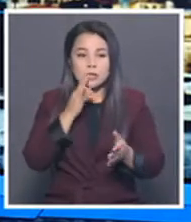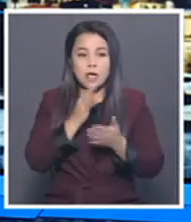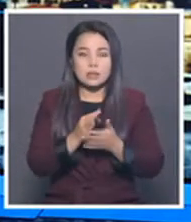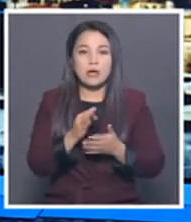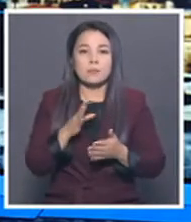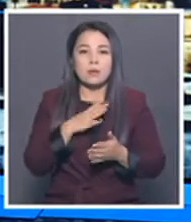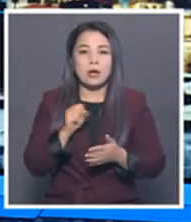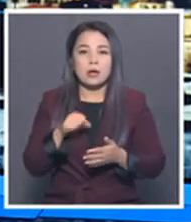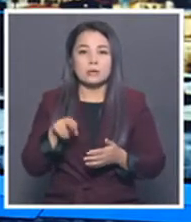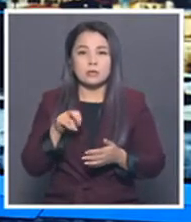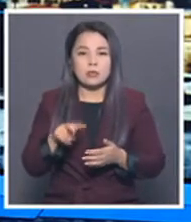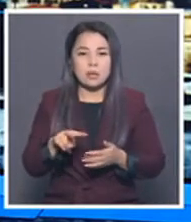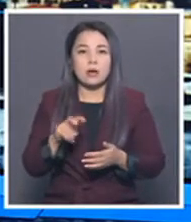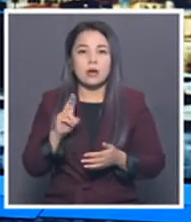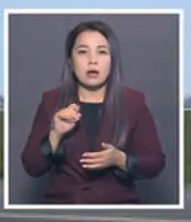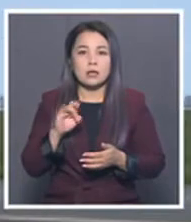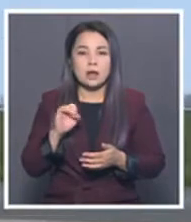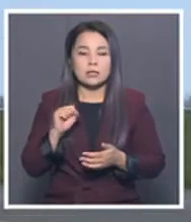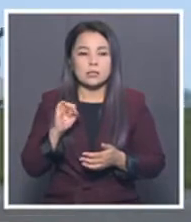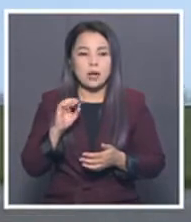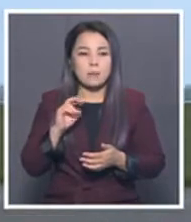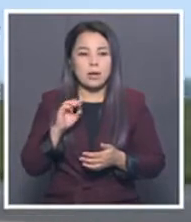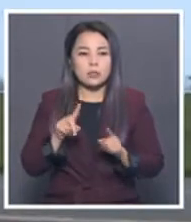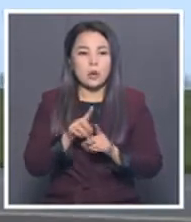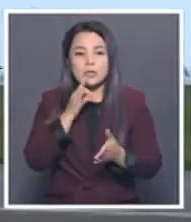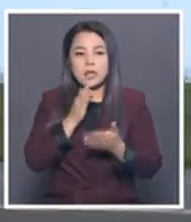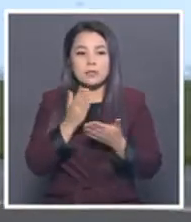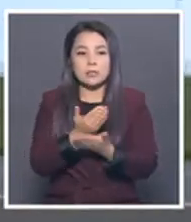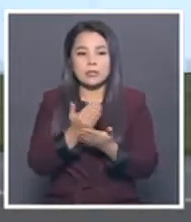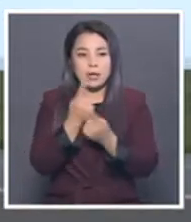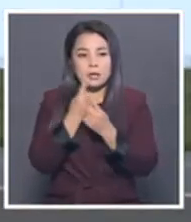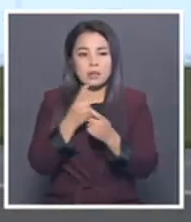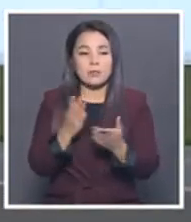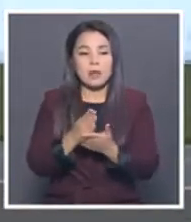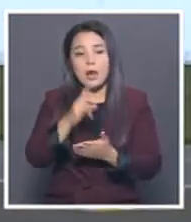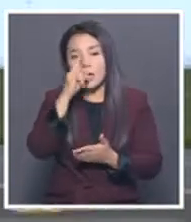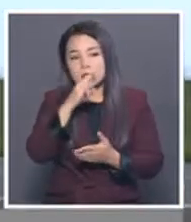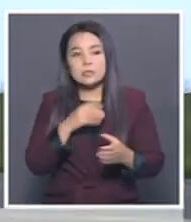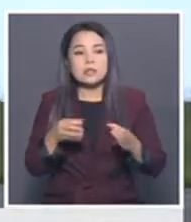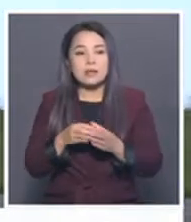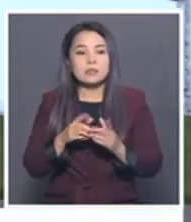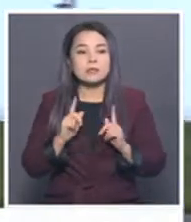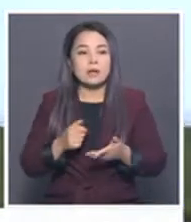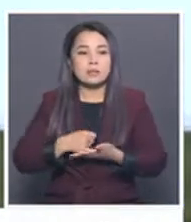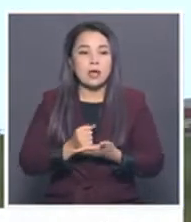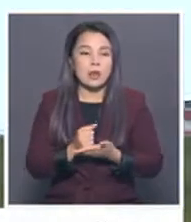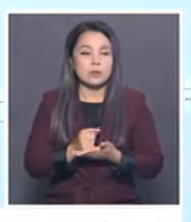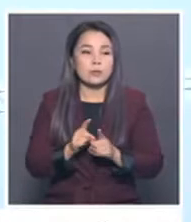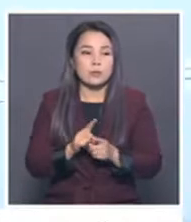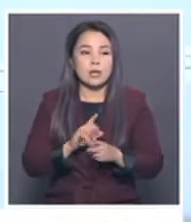Әділ Қара Исмаил оғлының осы мәлімдемесін Анадолу агенттігі таратты. Алайда Қазақстан тарапы бұл ақпаратты растаудан не